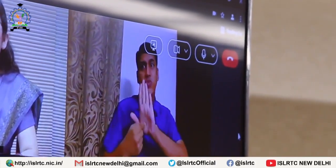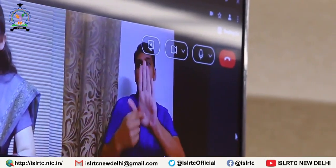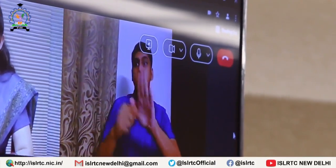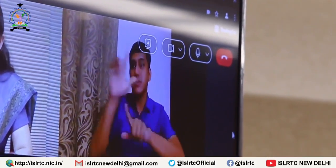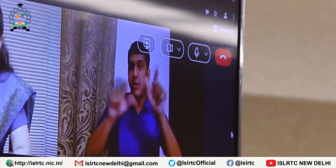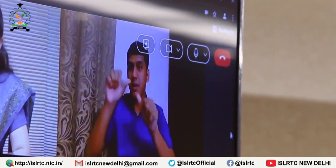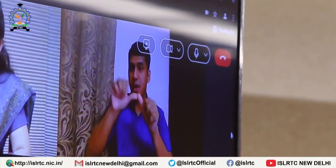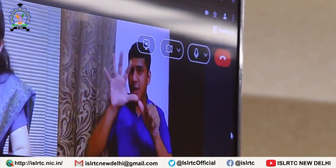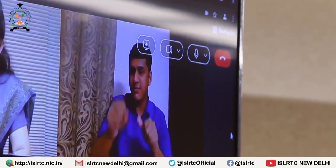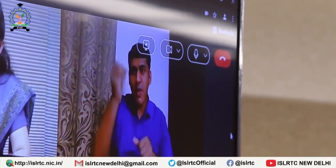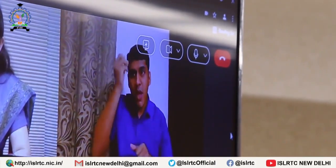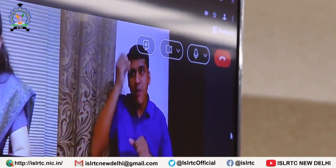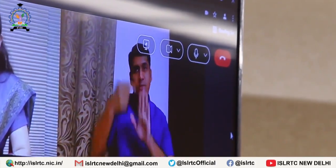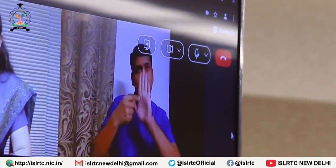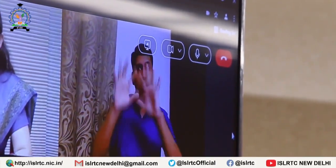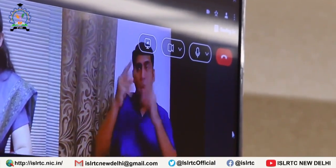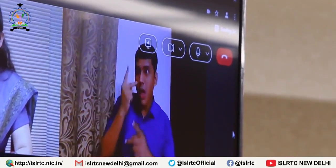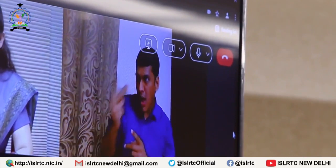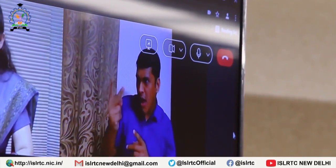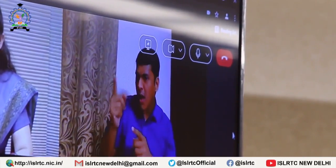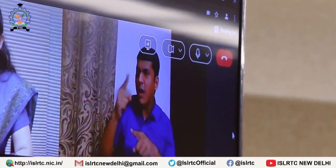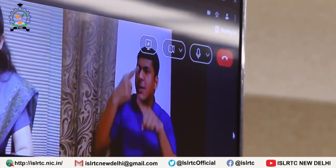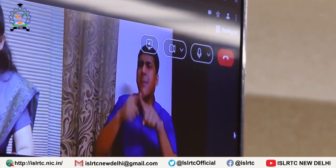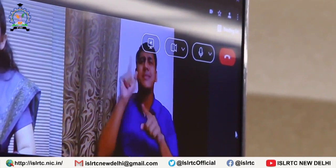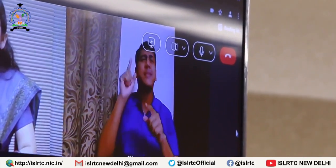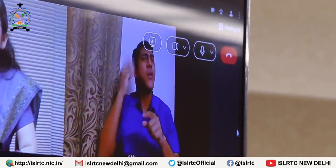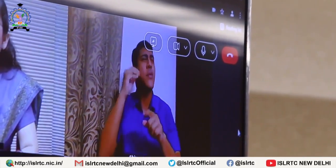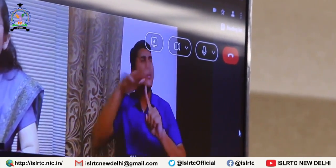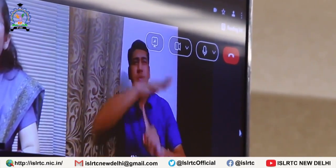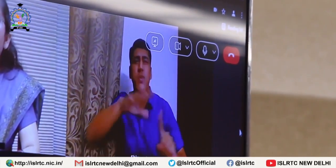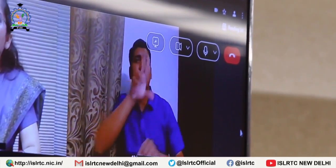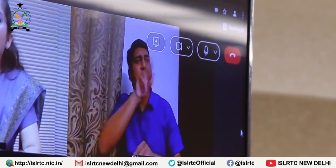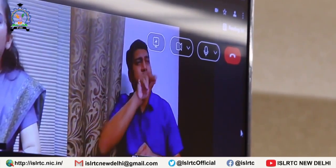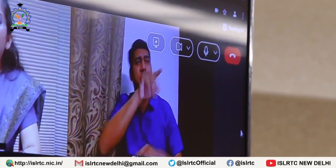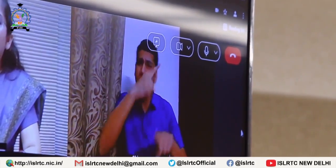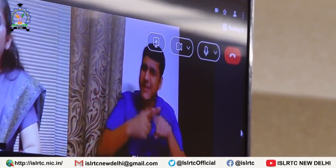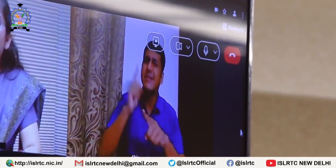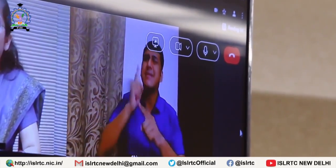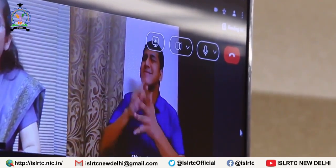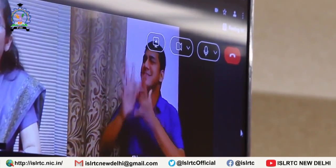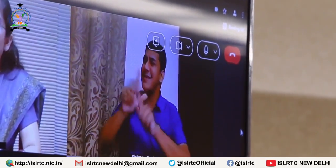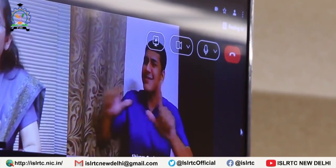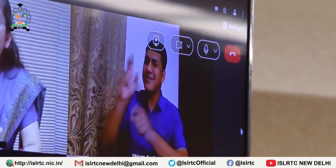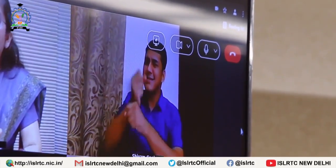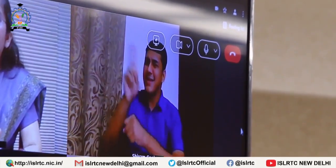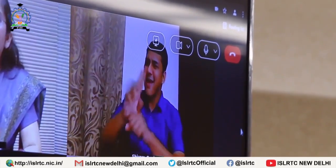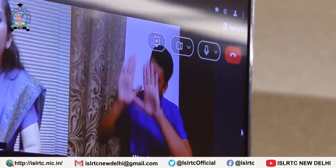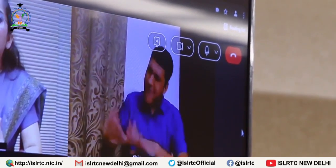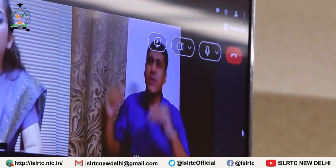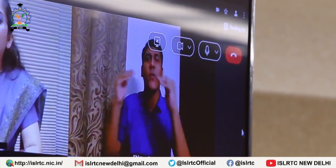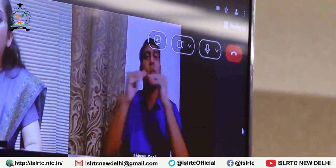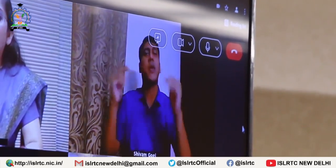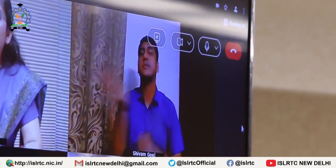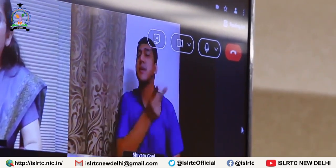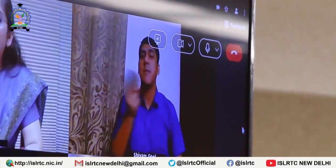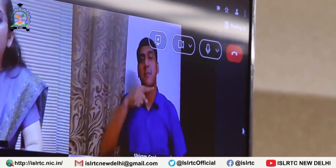है कि भारत देश में और पूरे विश्व में सांकेतिक भाषा दिवस मनाया जा रहा है। सांकेतिक भाषा के बारे में अवेयरनेस दी जा रही है ताकि उन्हें ज़्यादा से